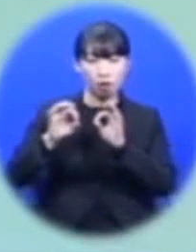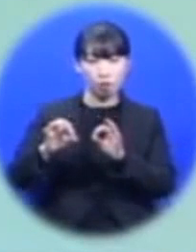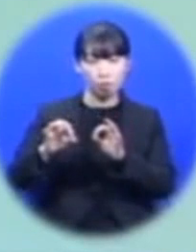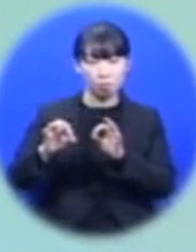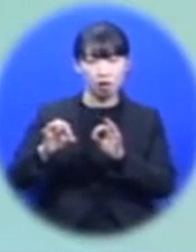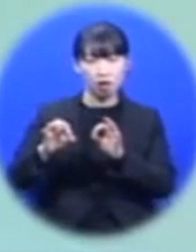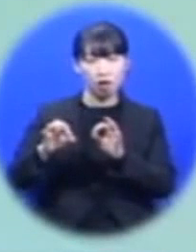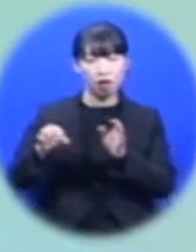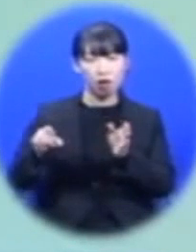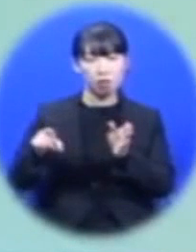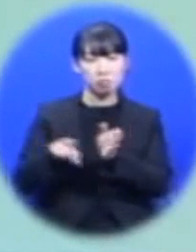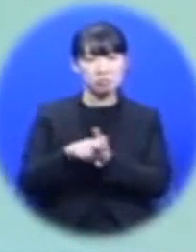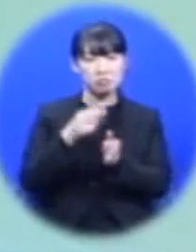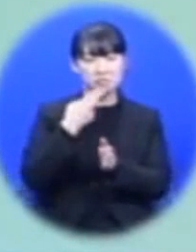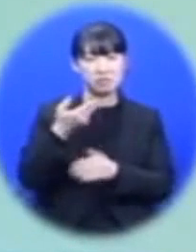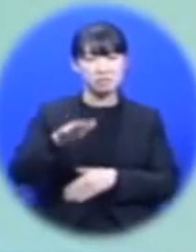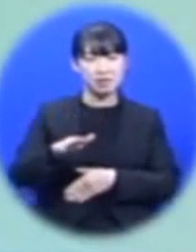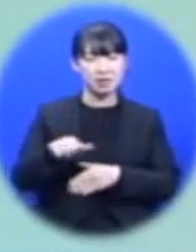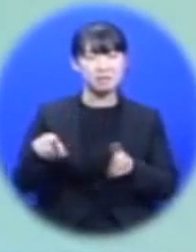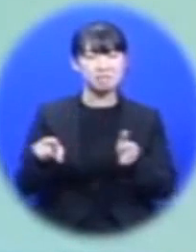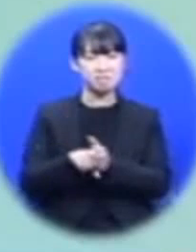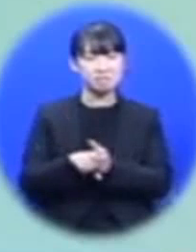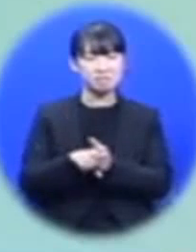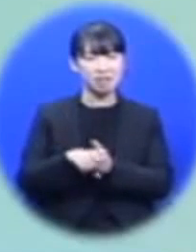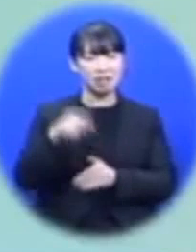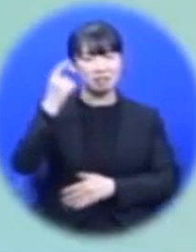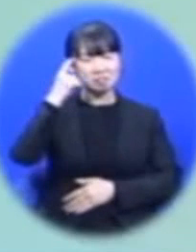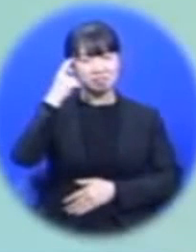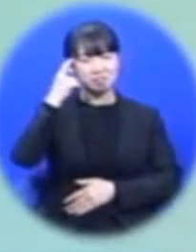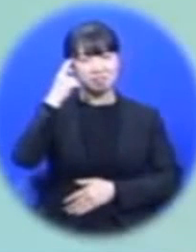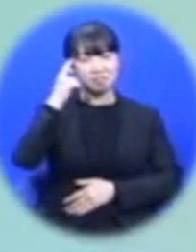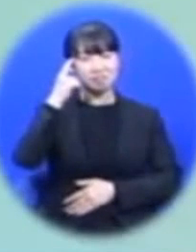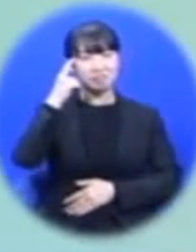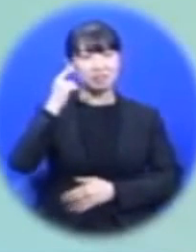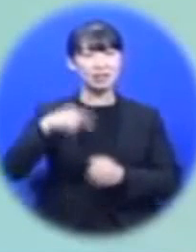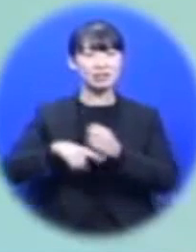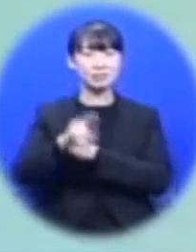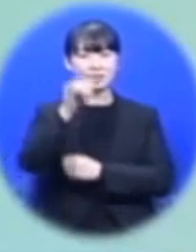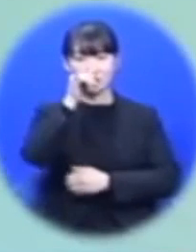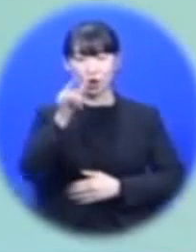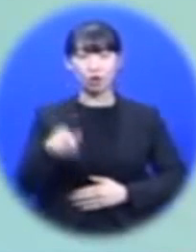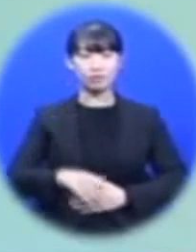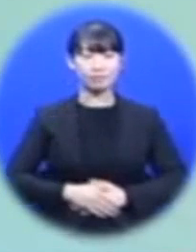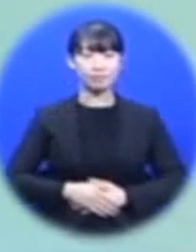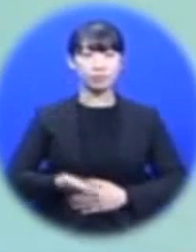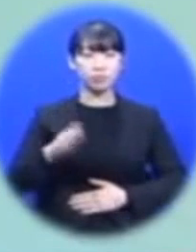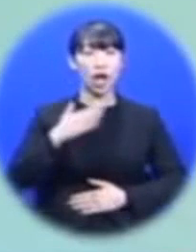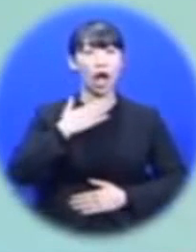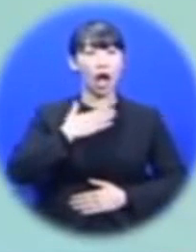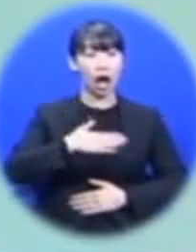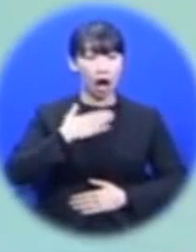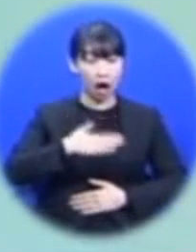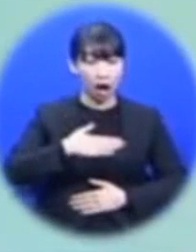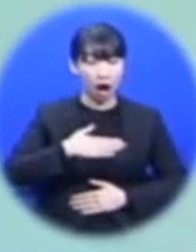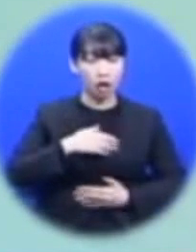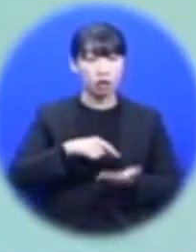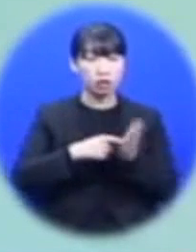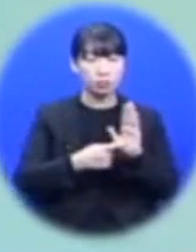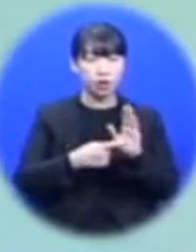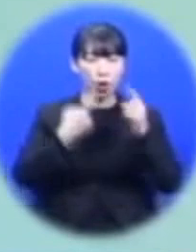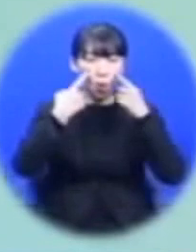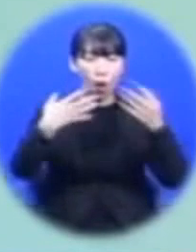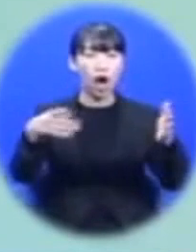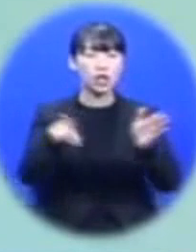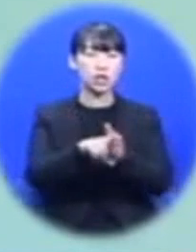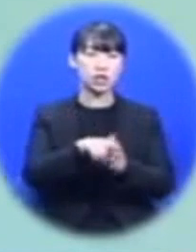믿어지는 그래도 믿어야지 뭐 이런 식의 의미가 담겨 있는 거예요 근데 안다는 것은 정말 확신하는